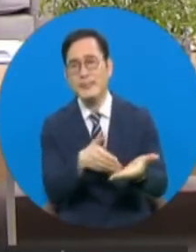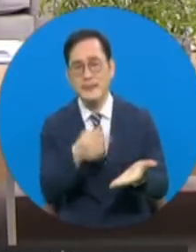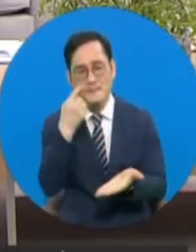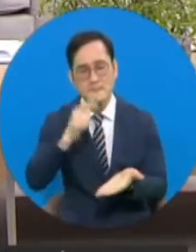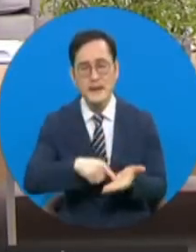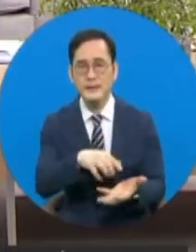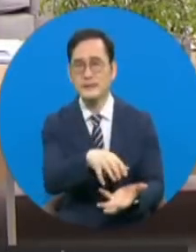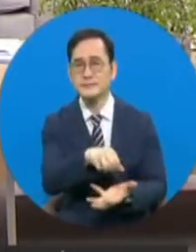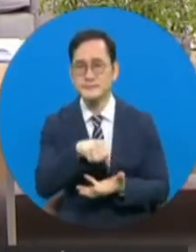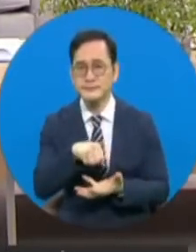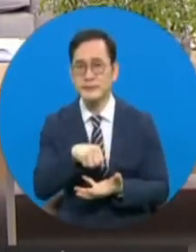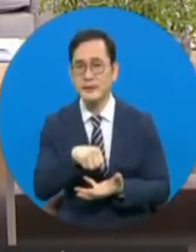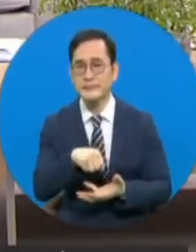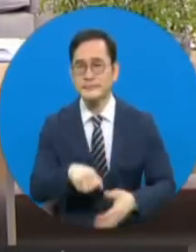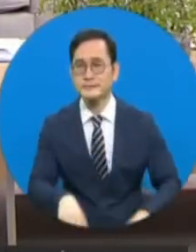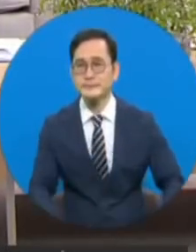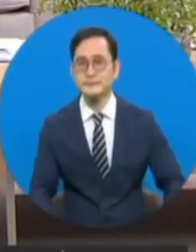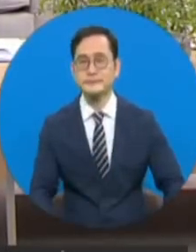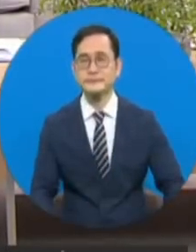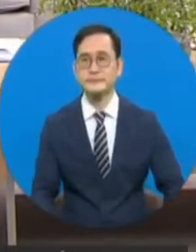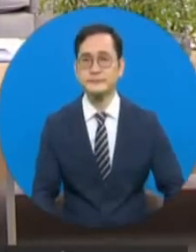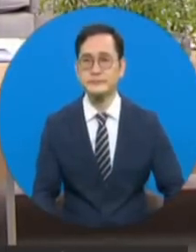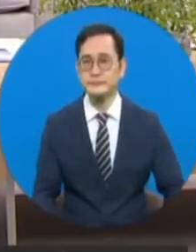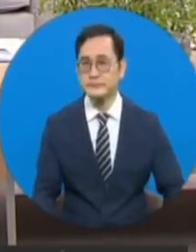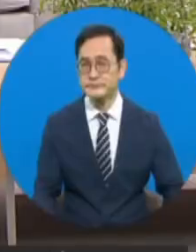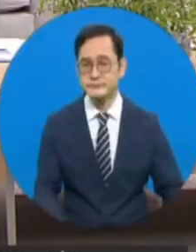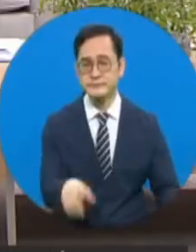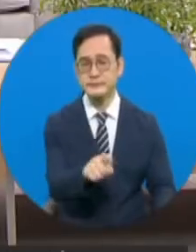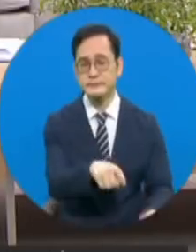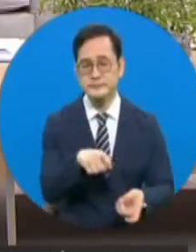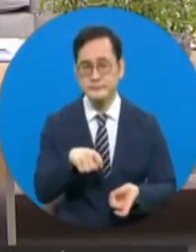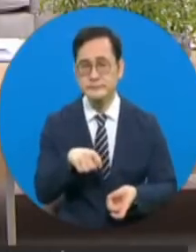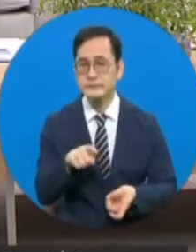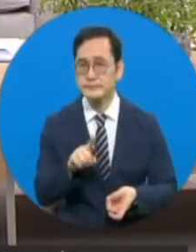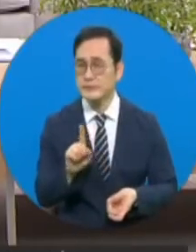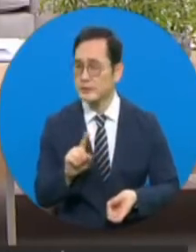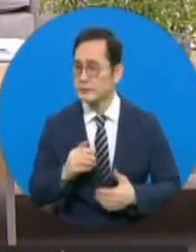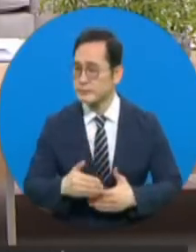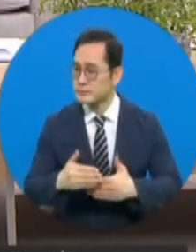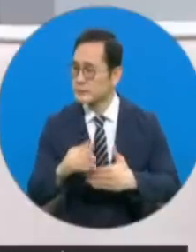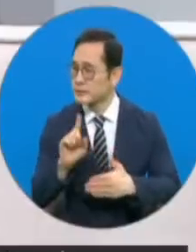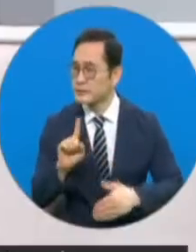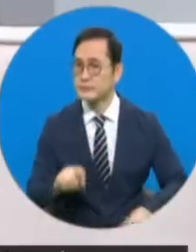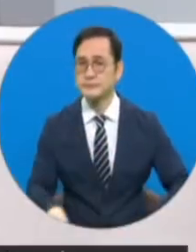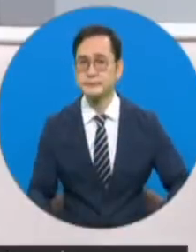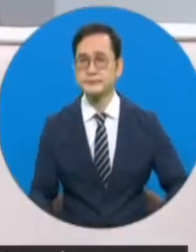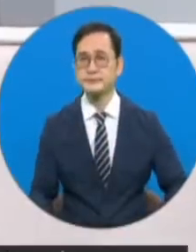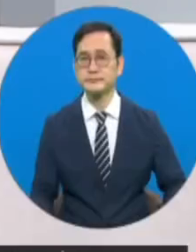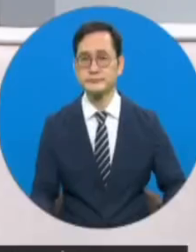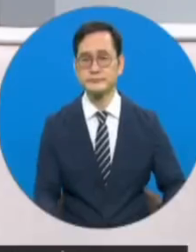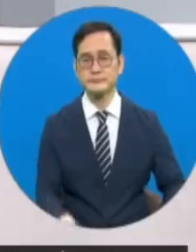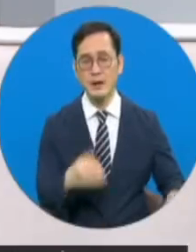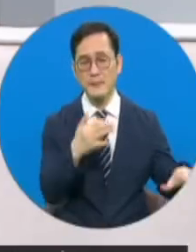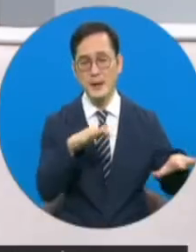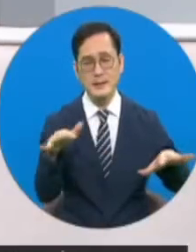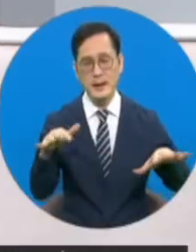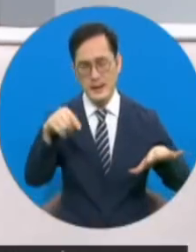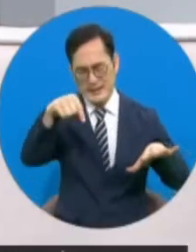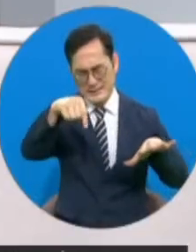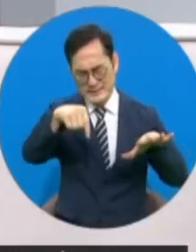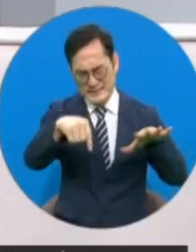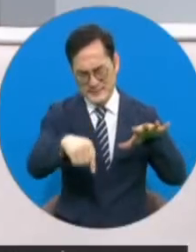자 지금 현재인양 단계는 어느 정도 단계입니까 지금 바닷속 75m 지점에 약